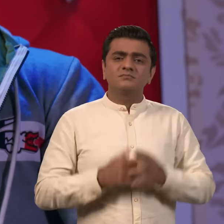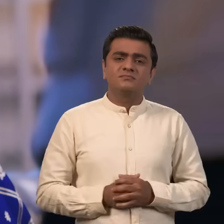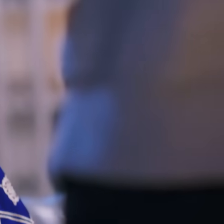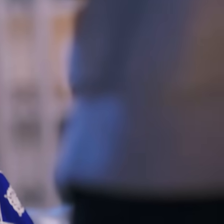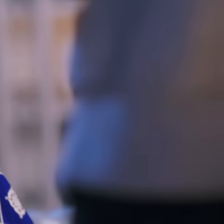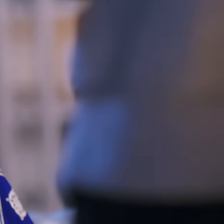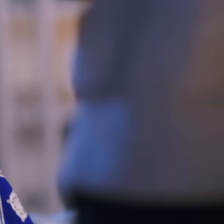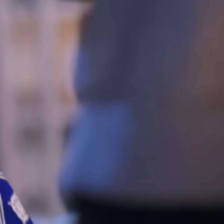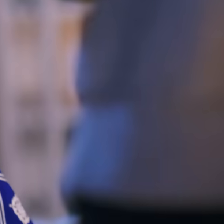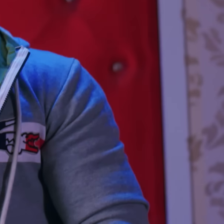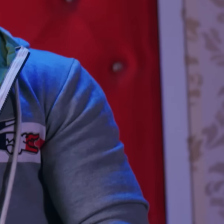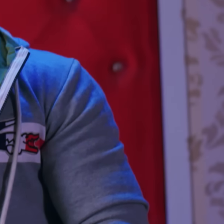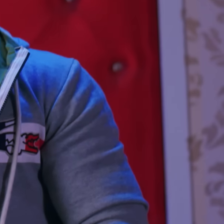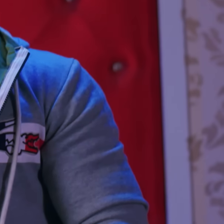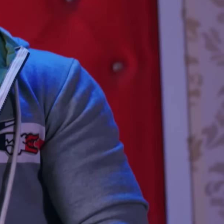निकाल दे।